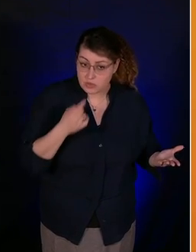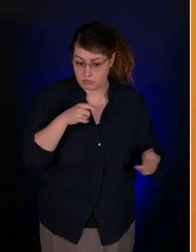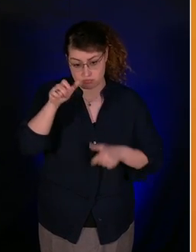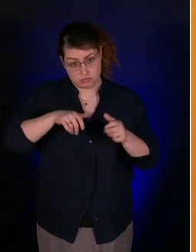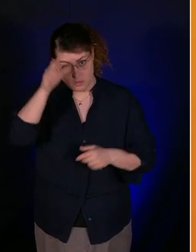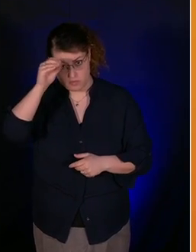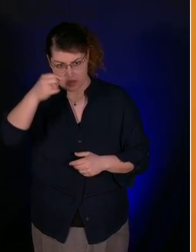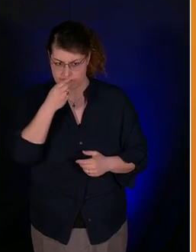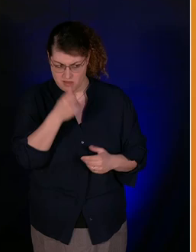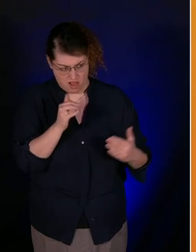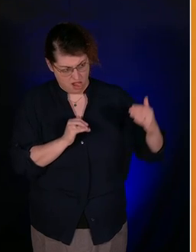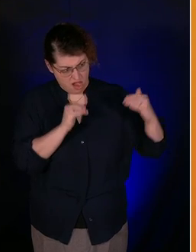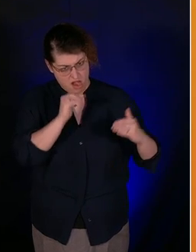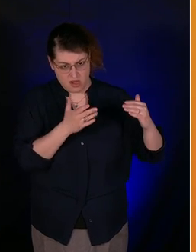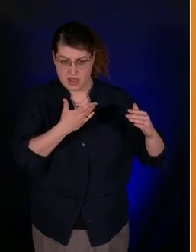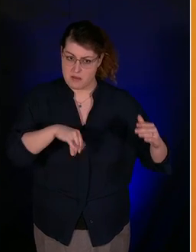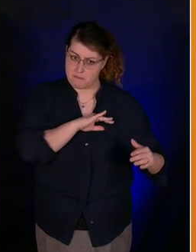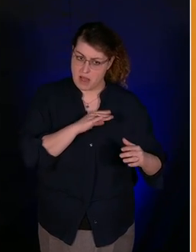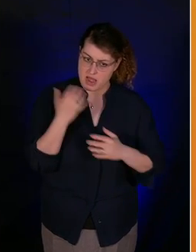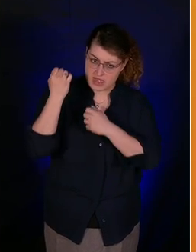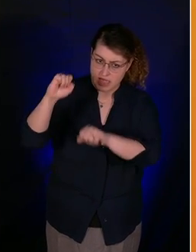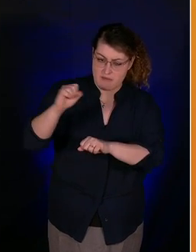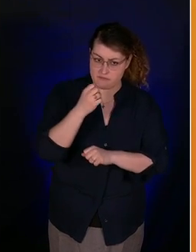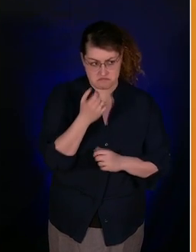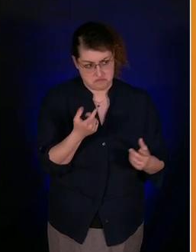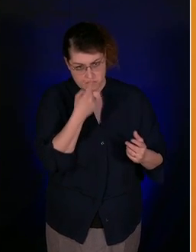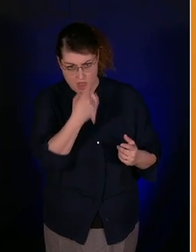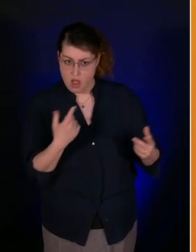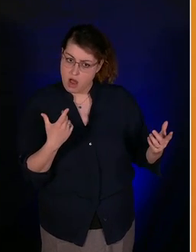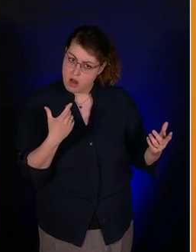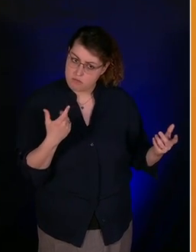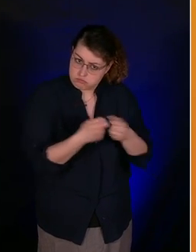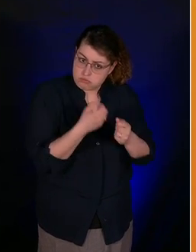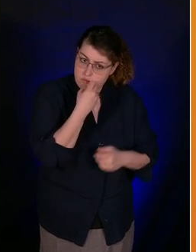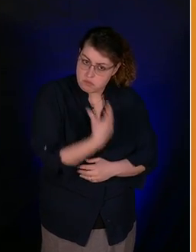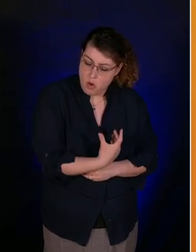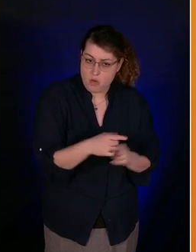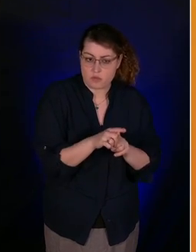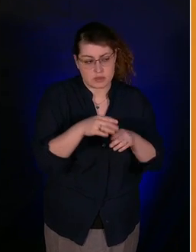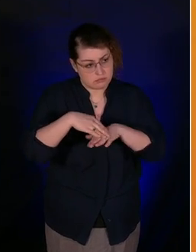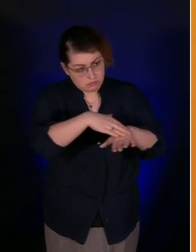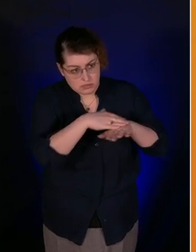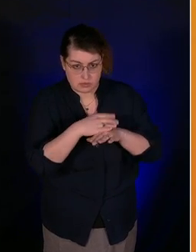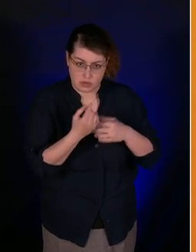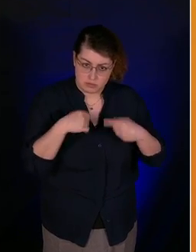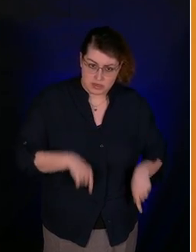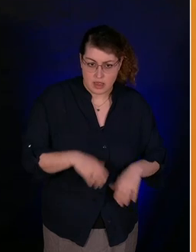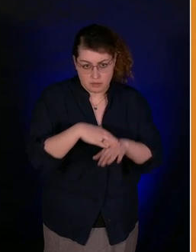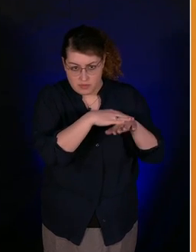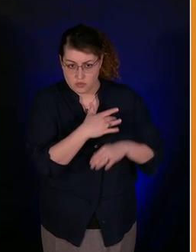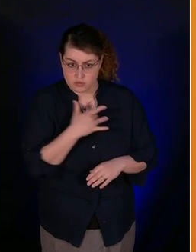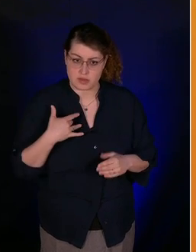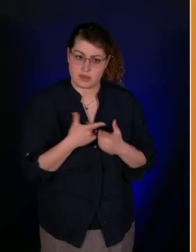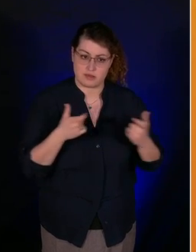notre rapport de force par la grève bon et on menace le ministère de la Santé et de la Prévention. Cela pourrait causer